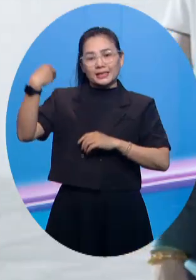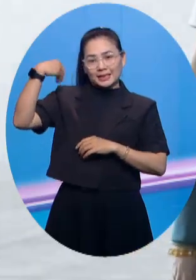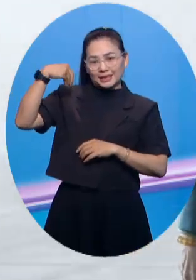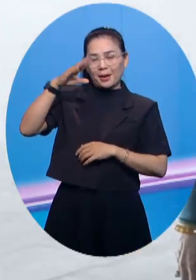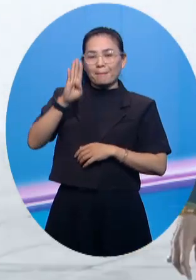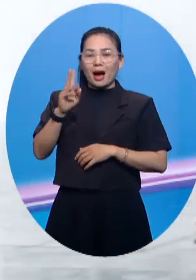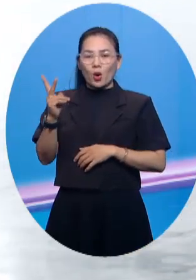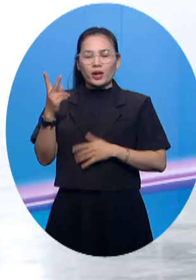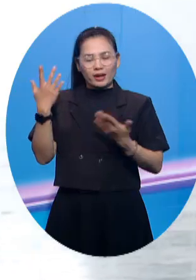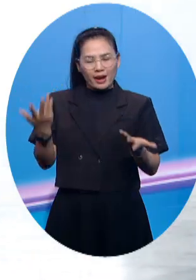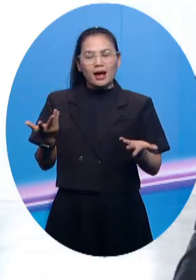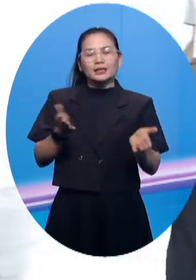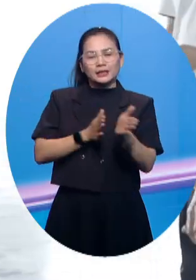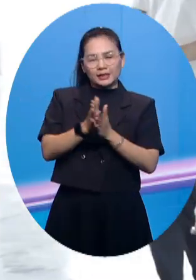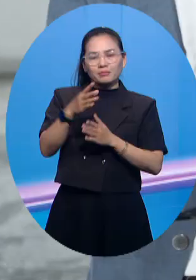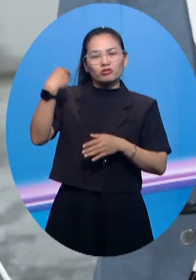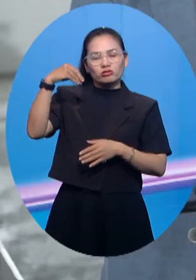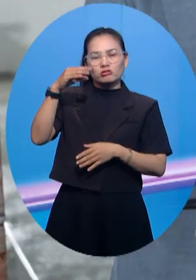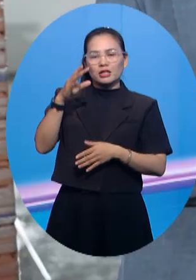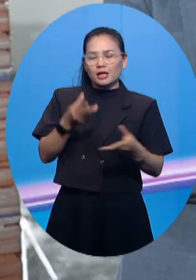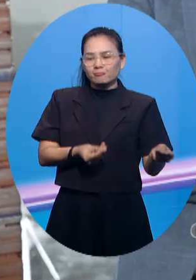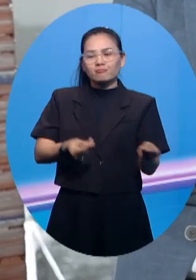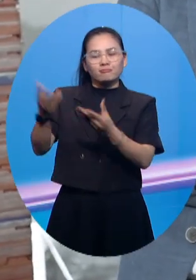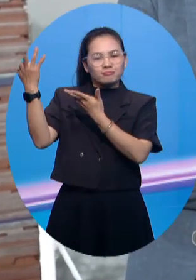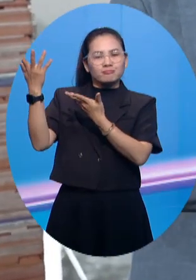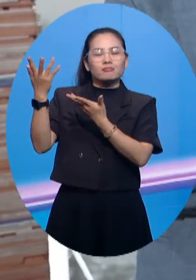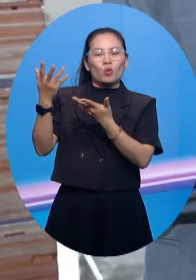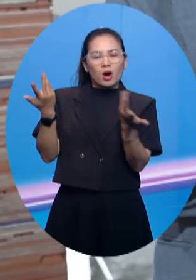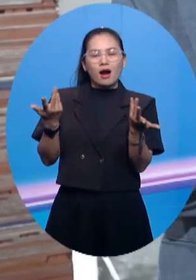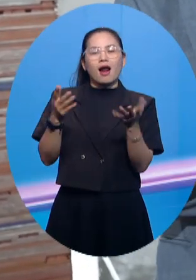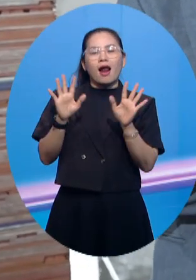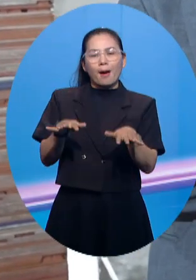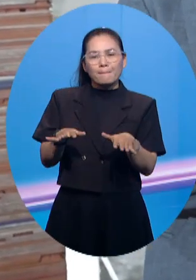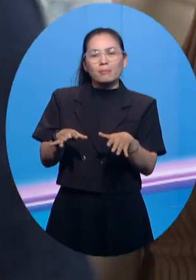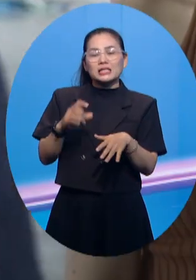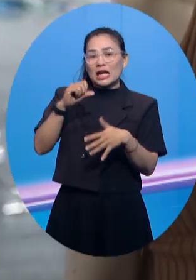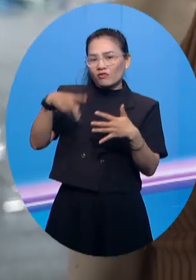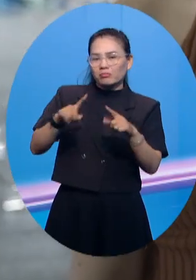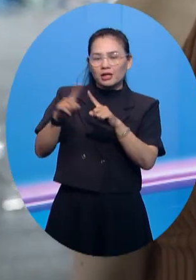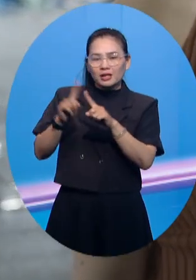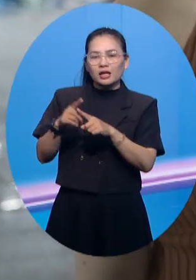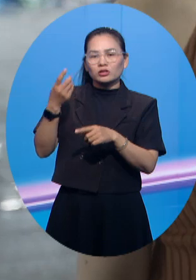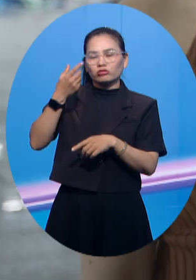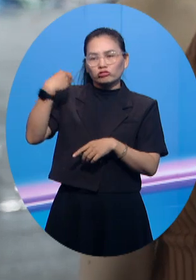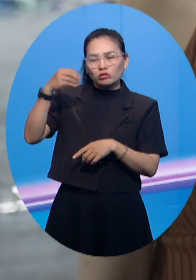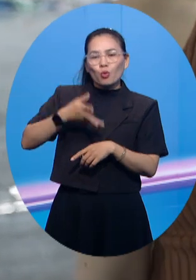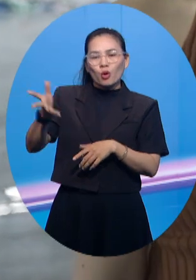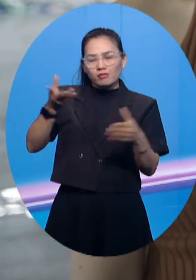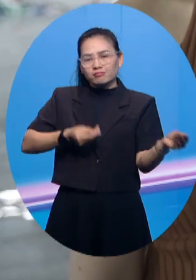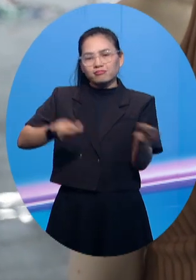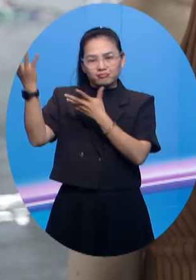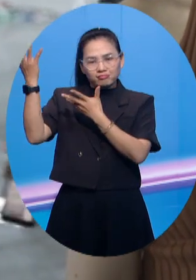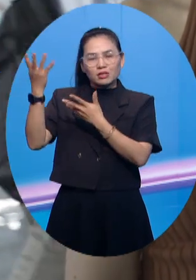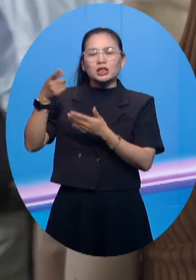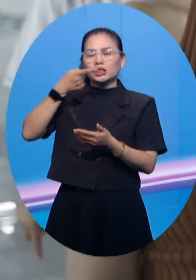xuất khẩu và đang xúc tiến xuất khẩu trứng gà tươi, trứng gia cầm chế biến đi nhiều thị trường như Hồng Kông, Campuchia. Tuy nhiên, việc xuất khẩu